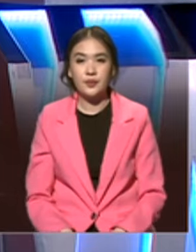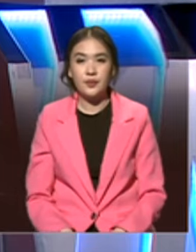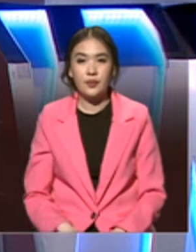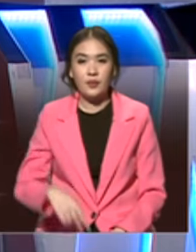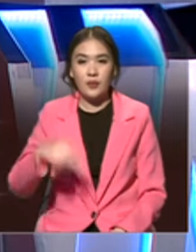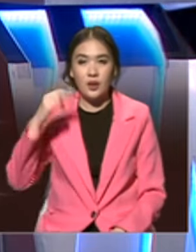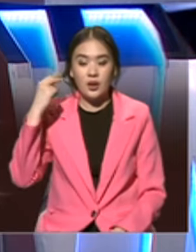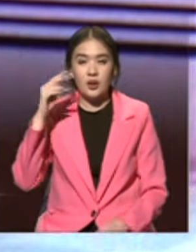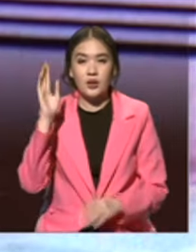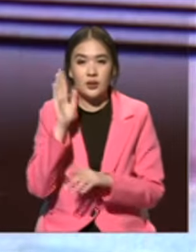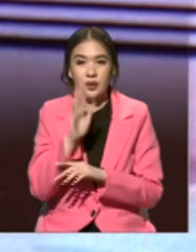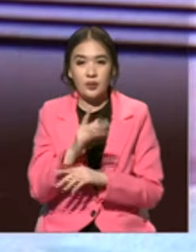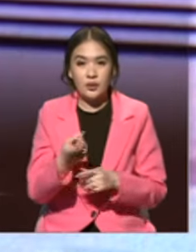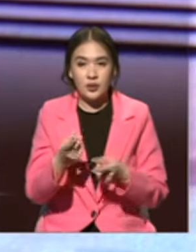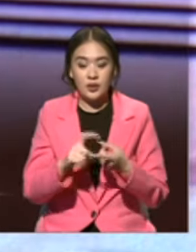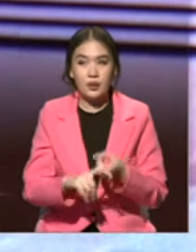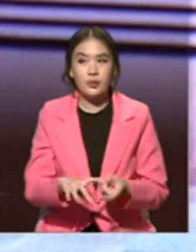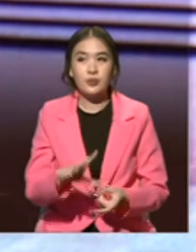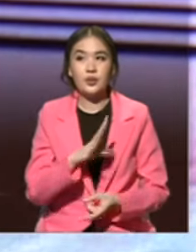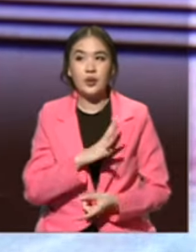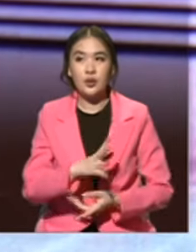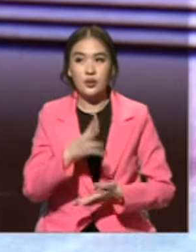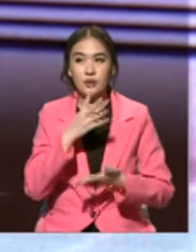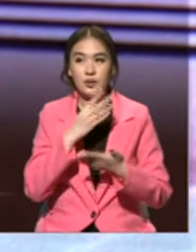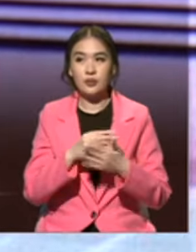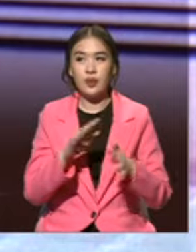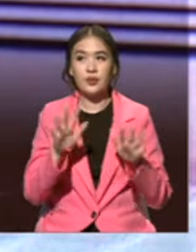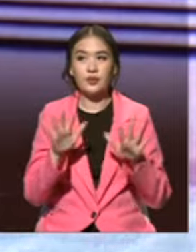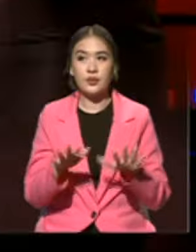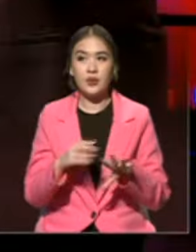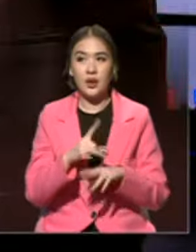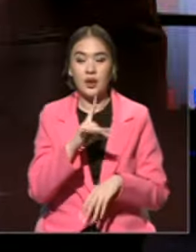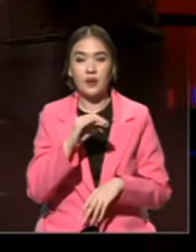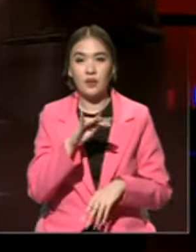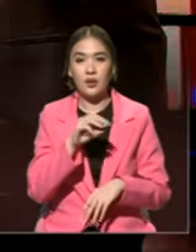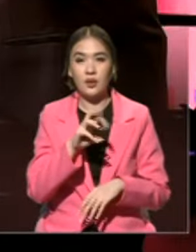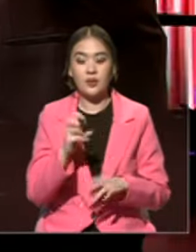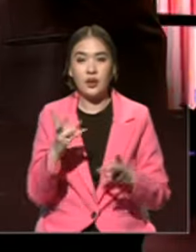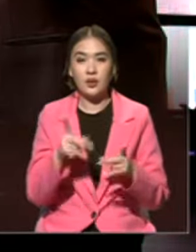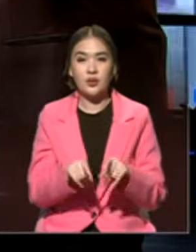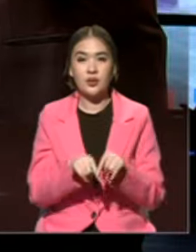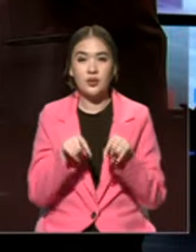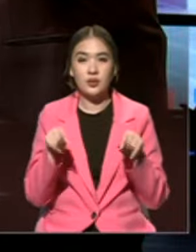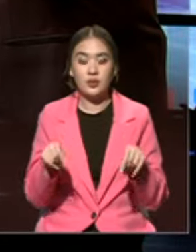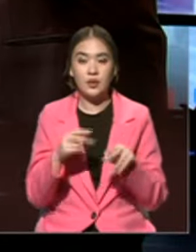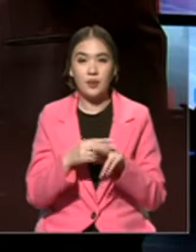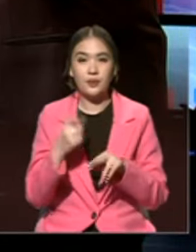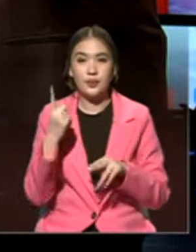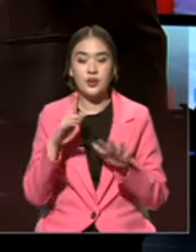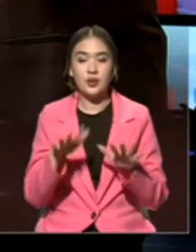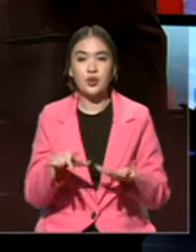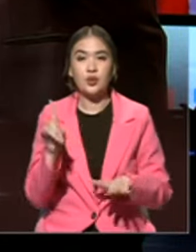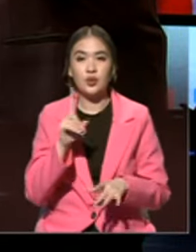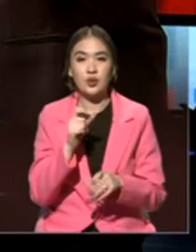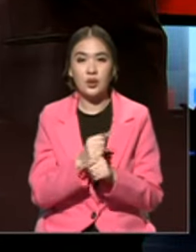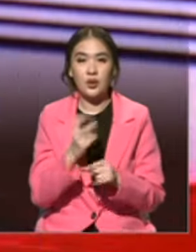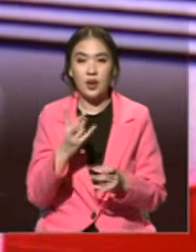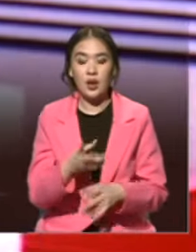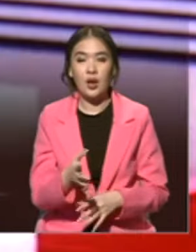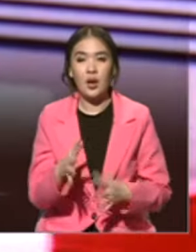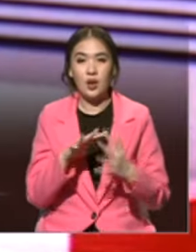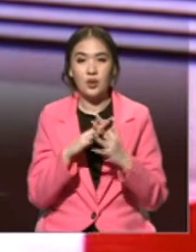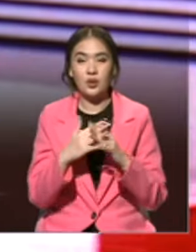президентім айтты, тапсырма берді. Мына біздің жүйеге, ветеринария жүйесіне реформа жасау керек. Осының аясында енді біз біріншіден не істеуіміз керек? Ауылға